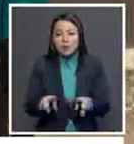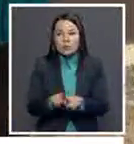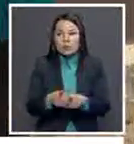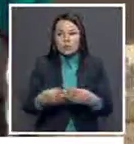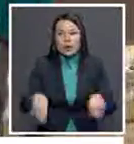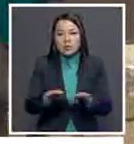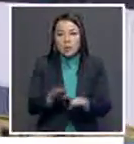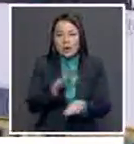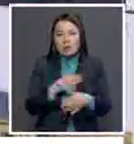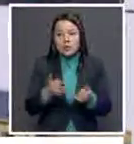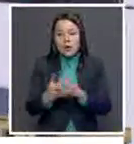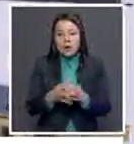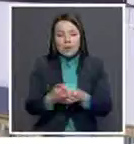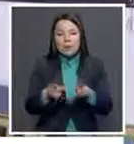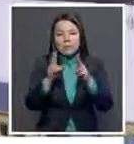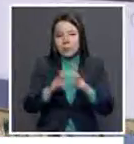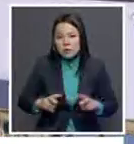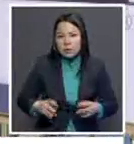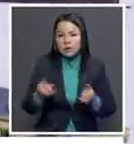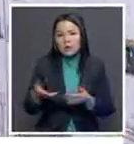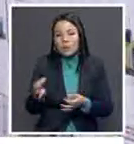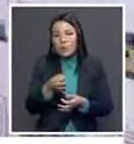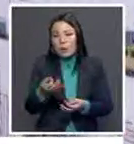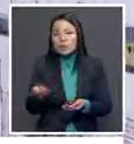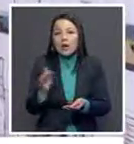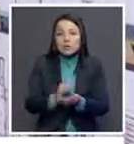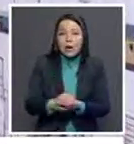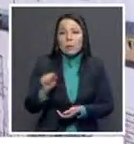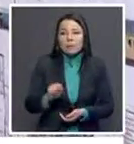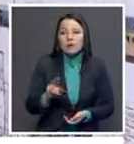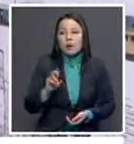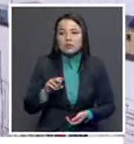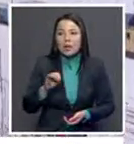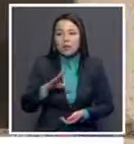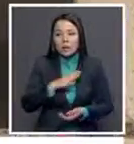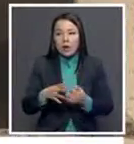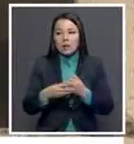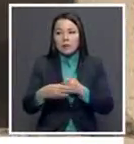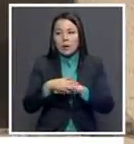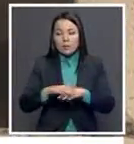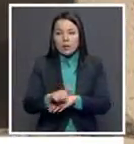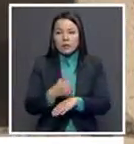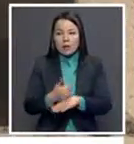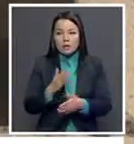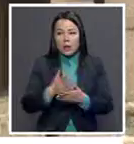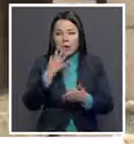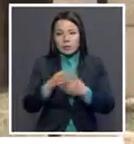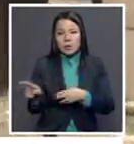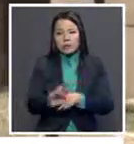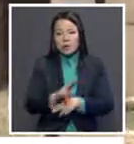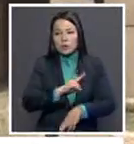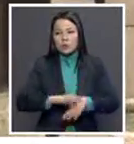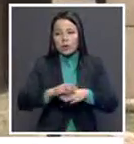қаңырады. Сондықтан ауылды аралап, бүгінгі жай-күймен танысқан облыс әкімі Амандық Баталов бұрынғы әкімшілік ғимараттардың бәрін қайта жаңғырып, жұмыс